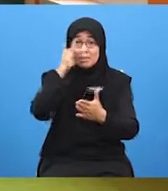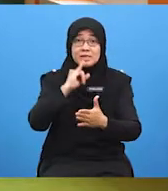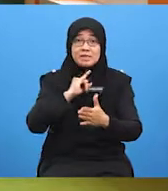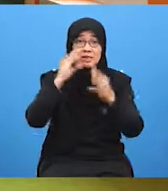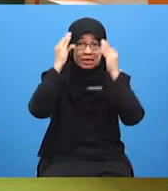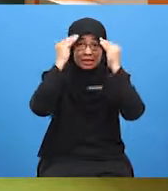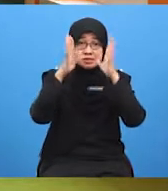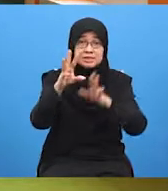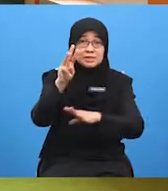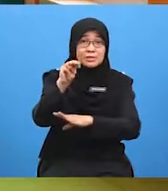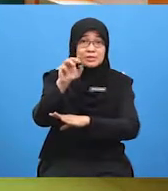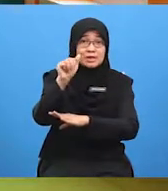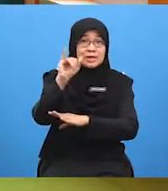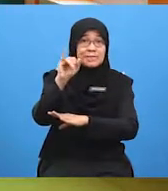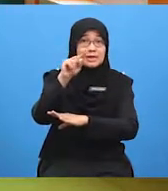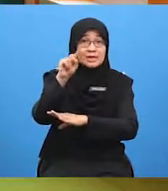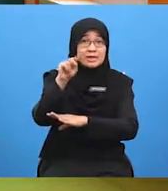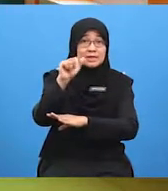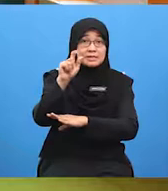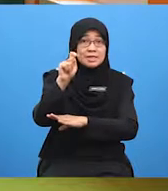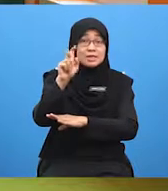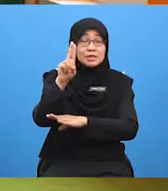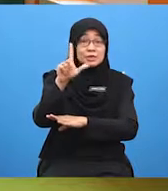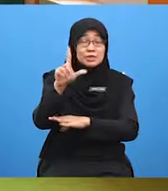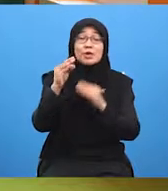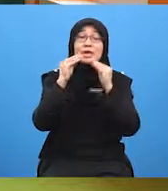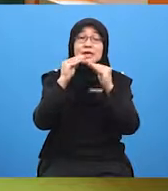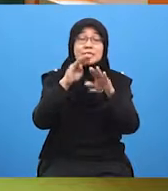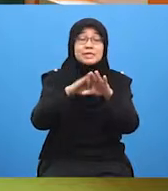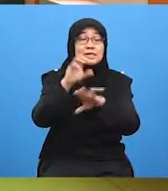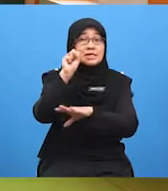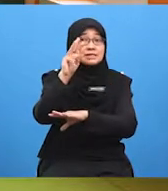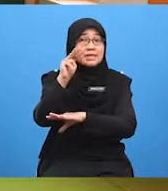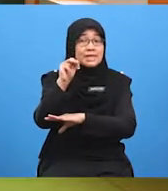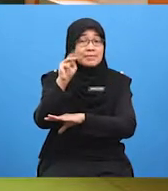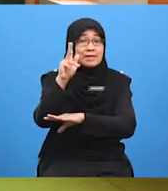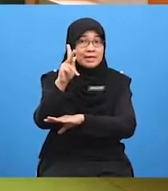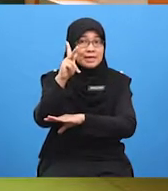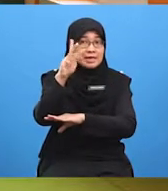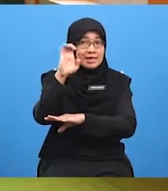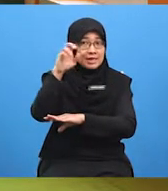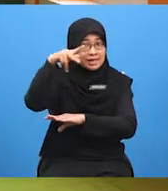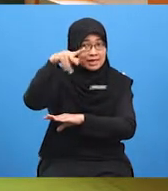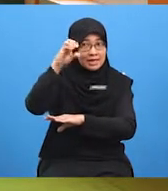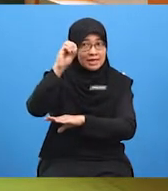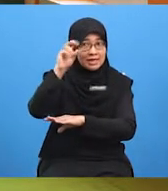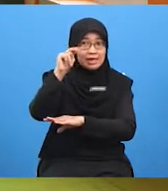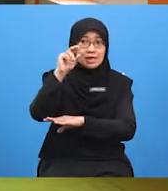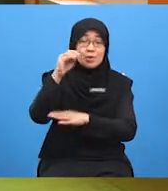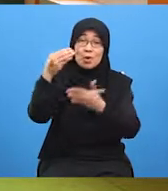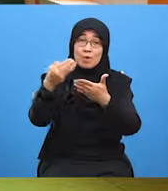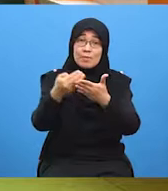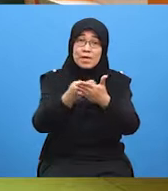Cikgu Maizatun Nur binti Mahmud, mengajar di Sekolah Menengah Kebangsaan Kepung Baru, Kuala Lumpur. Hari